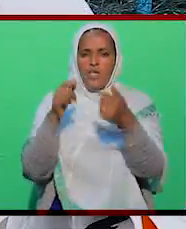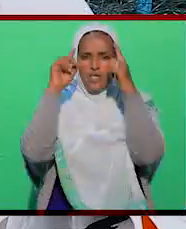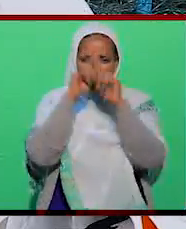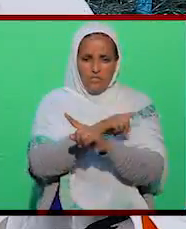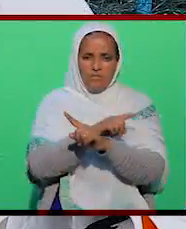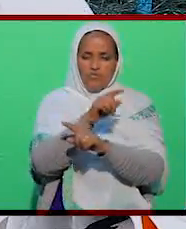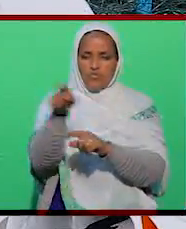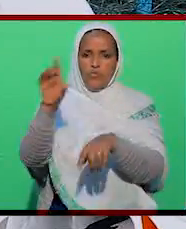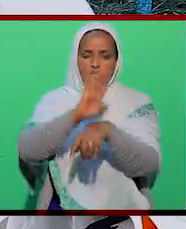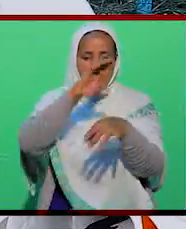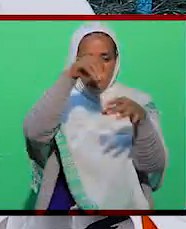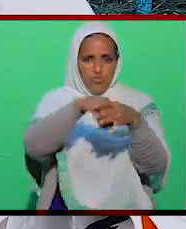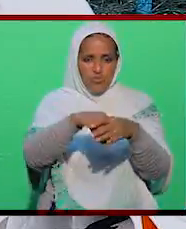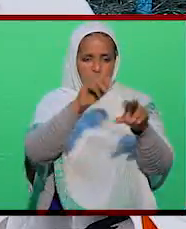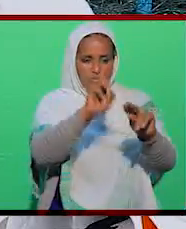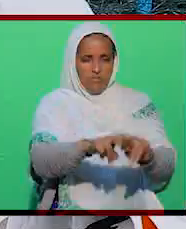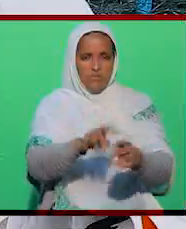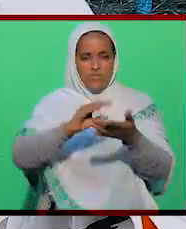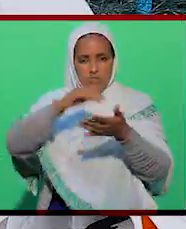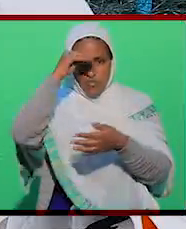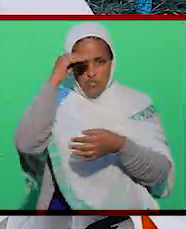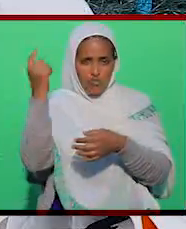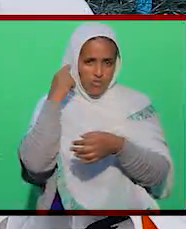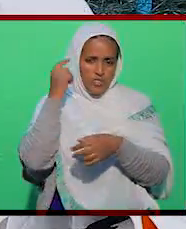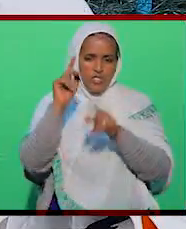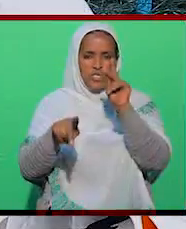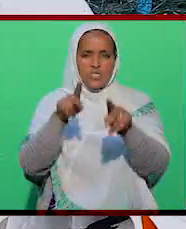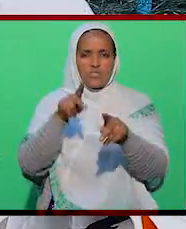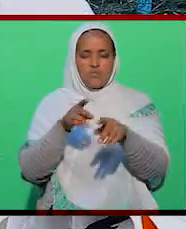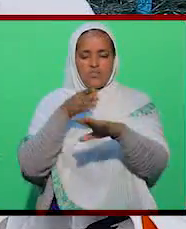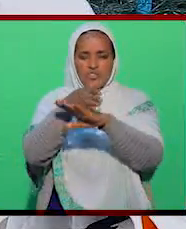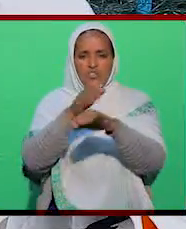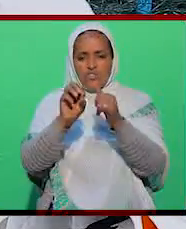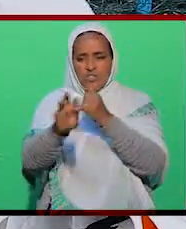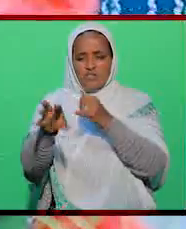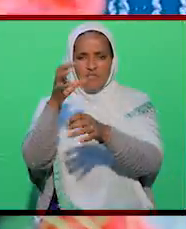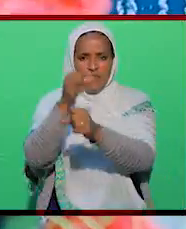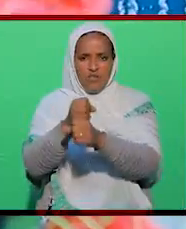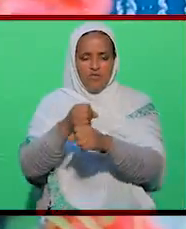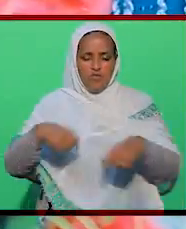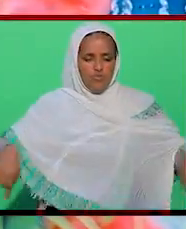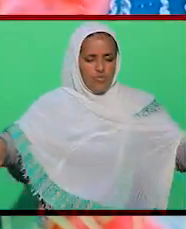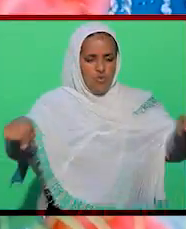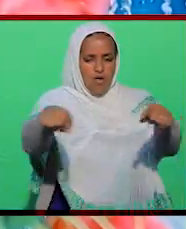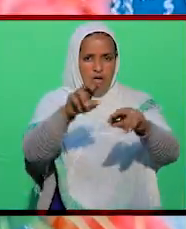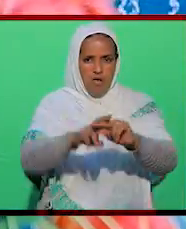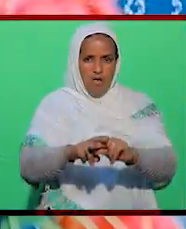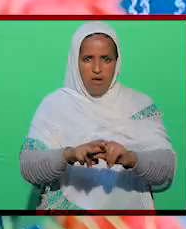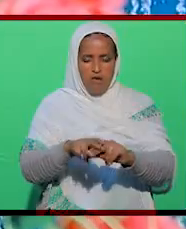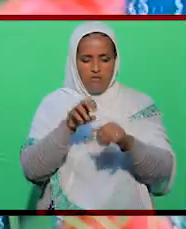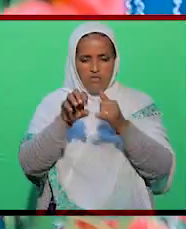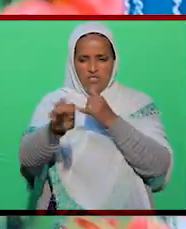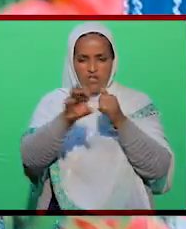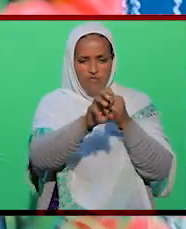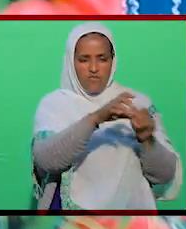ነው ያሳታቸው? እርሱ በቤተ ክርስቲያን ውስጥ የሚቀመጥ ሆኖ ትምህርቱን የሚሰሙ ህዝቦች የእንጨት ቅርንጫፎችን በመያዝ በዙሪያው ይቀመጣሉ።